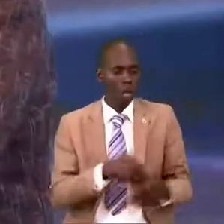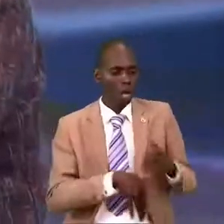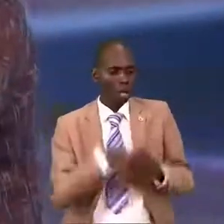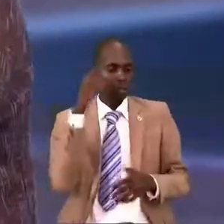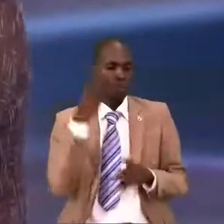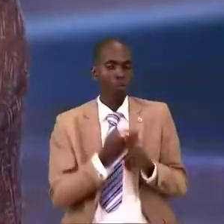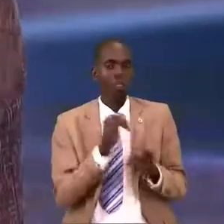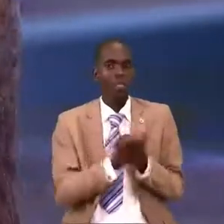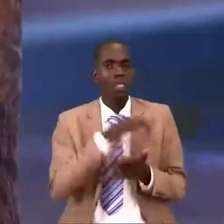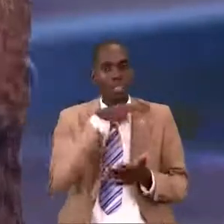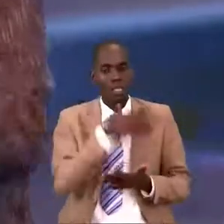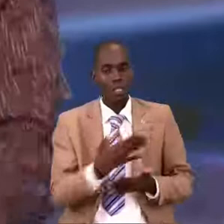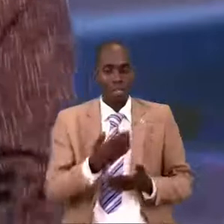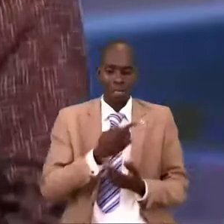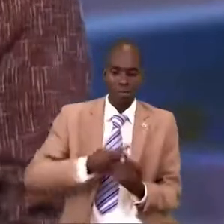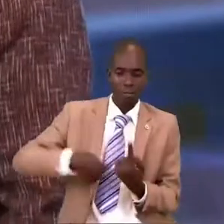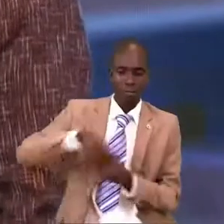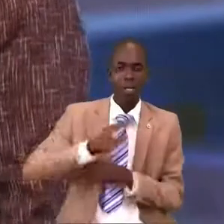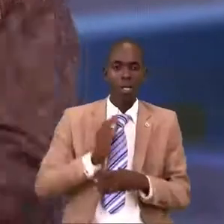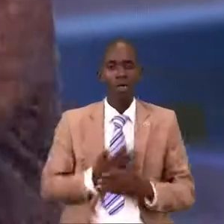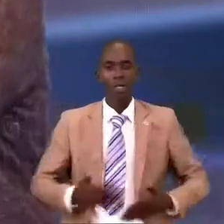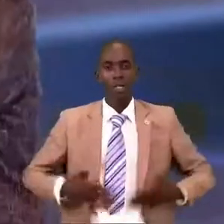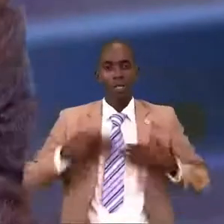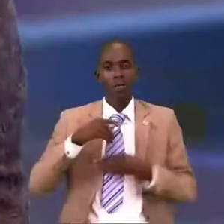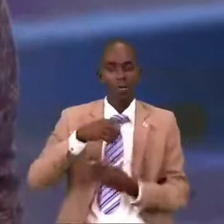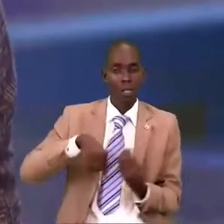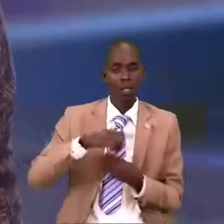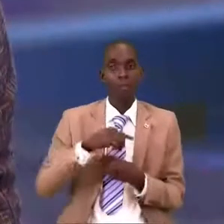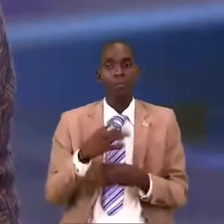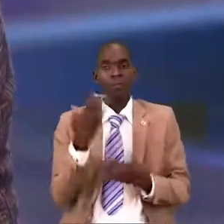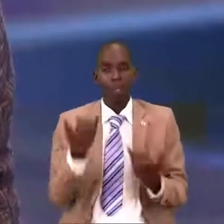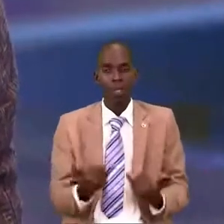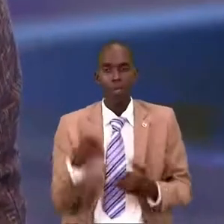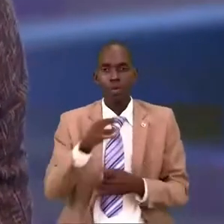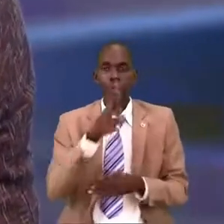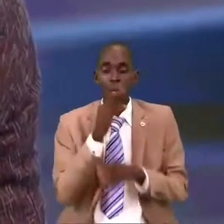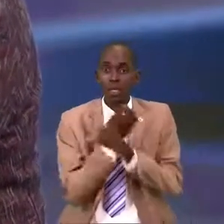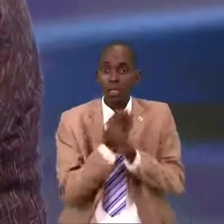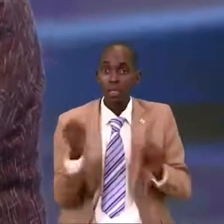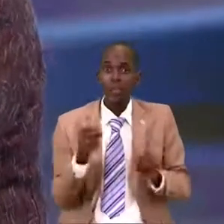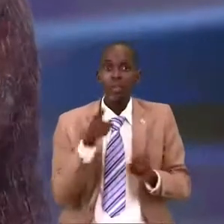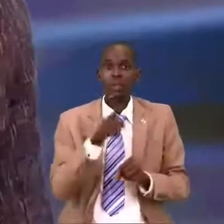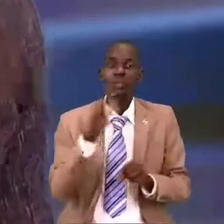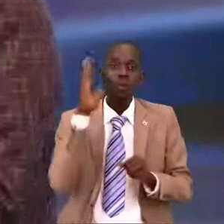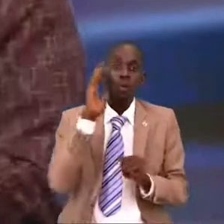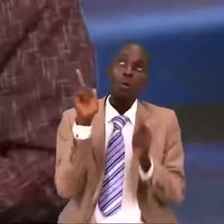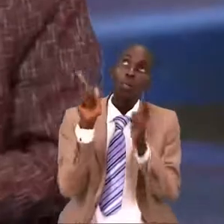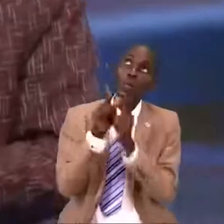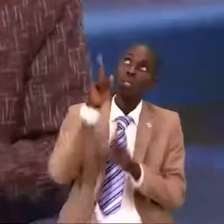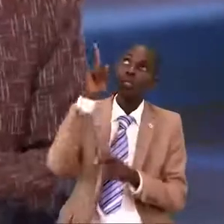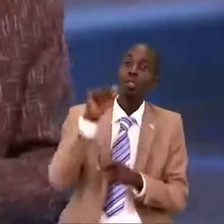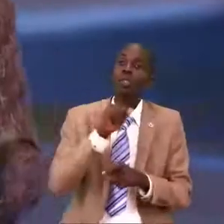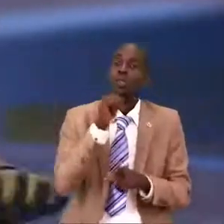veut que vous ayez non seulement le salut partiel. Oh, je fumais 3 paquets